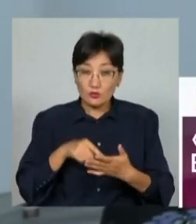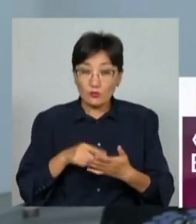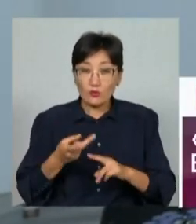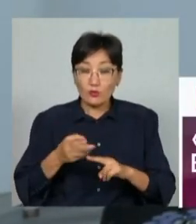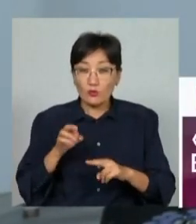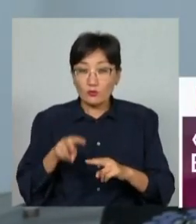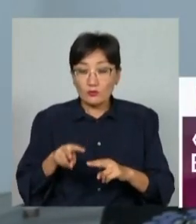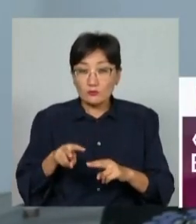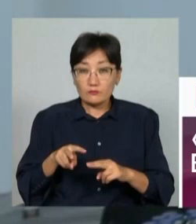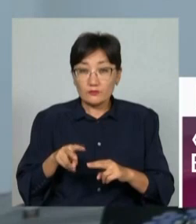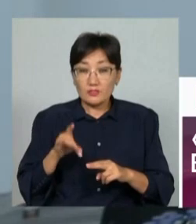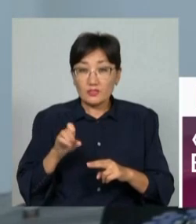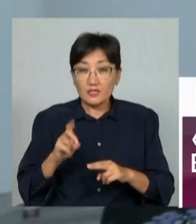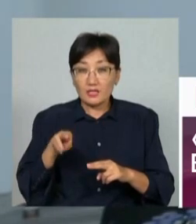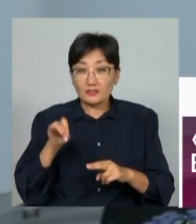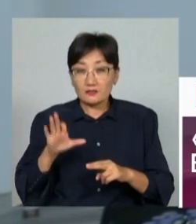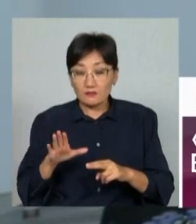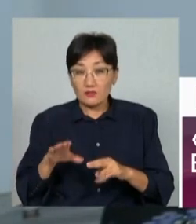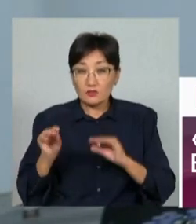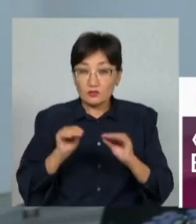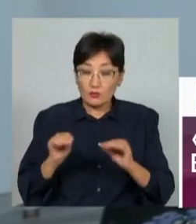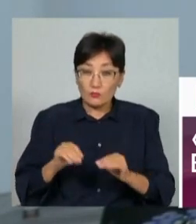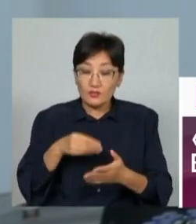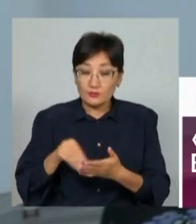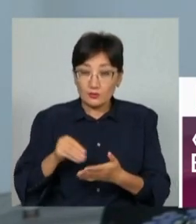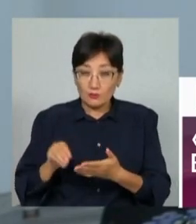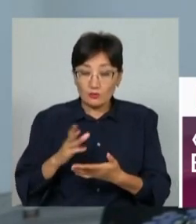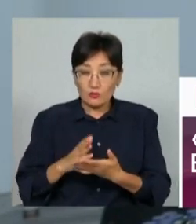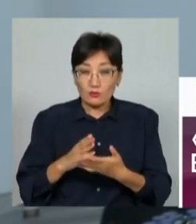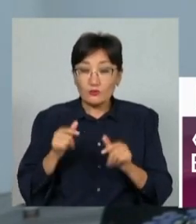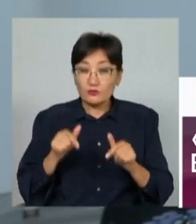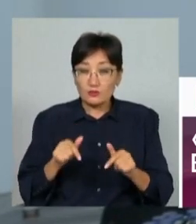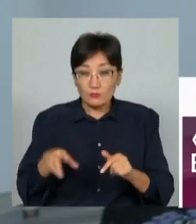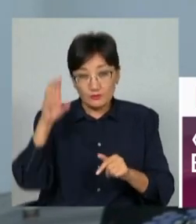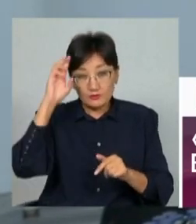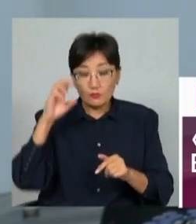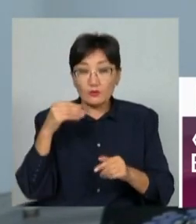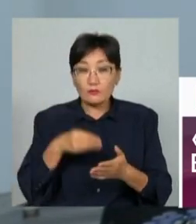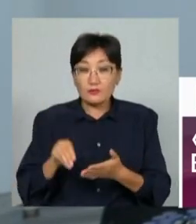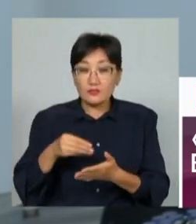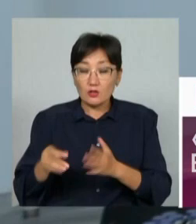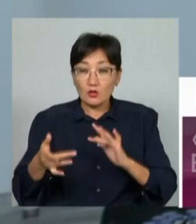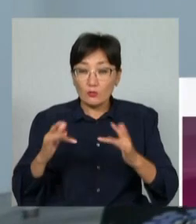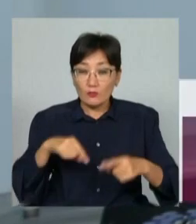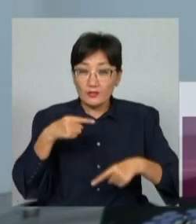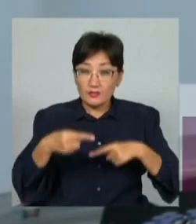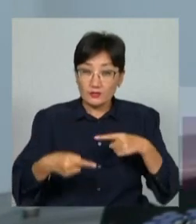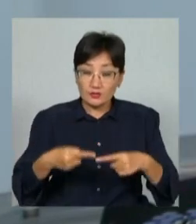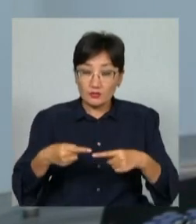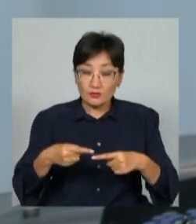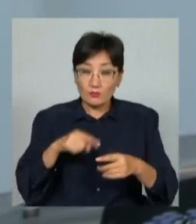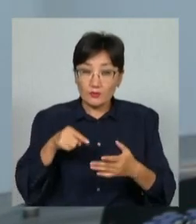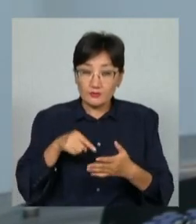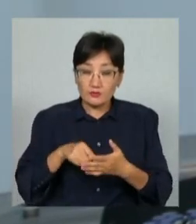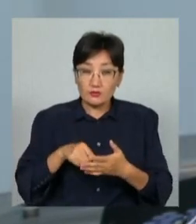ол реактив пен құрал жабдықтарды сатып алу. Бұл жерде мемлекеттік сатып алу порталы арқылы болып